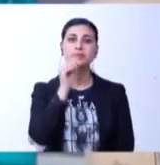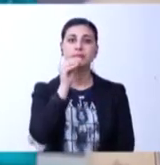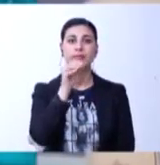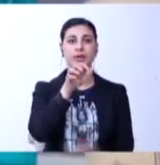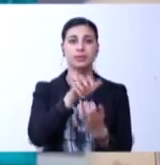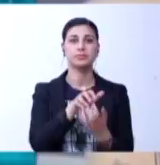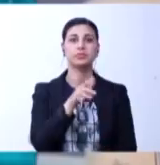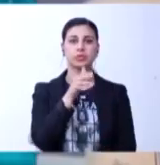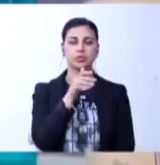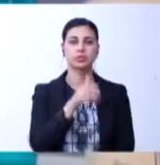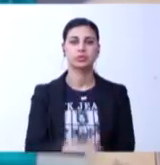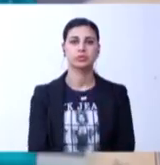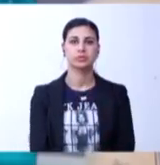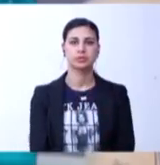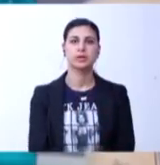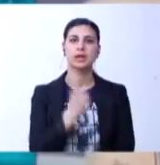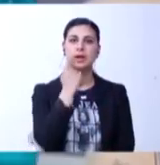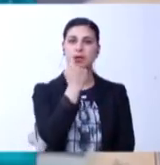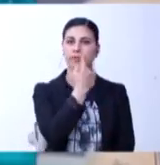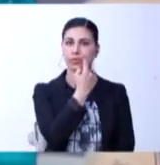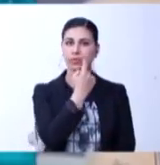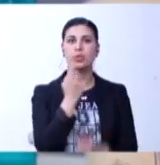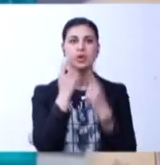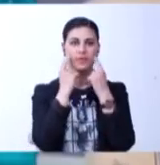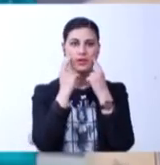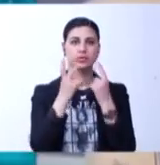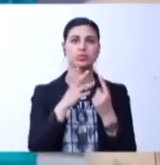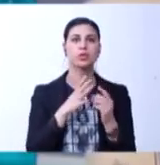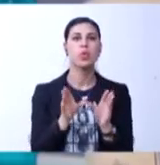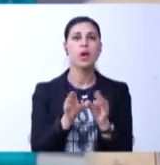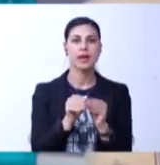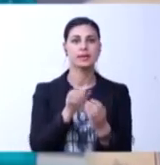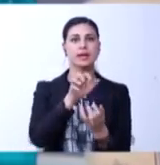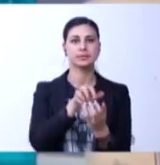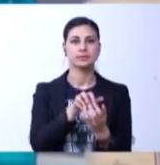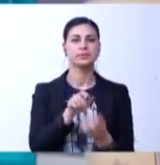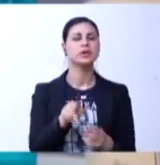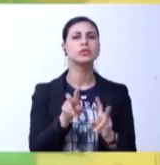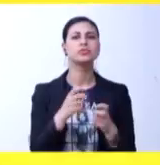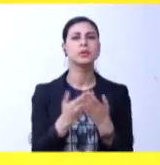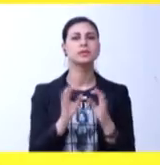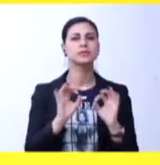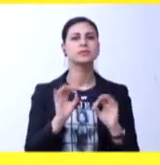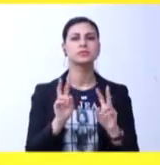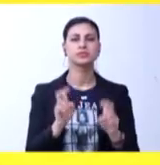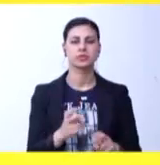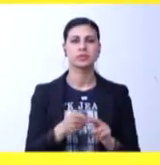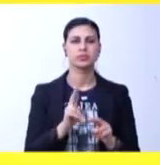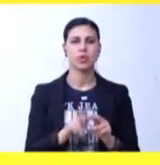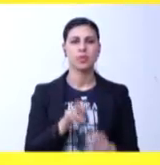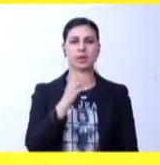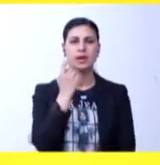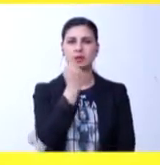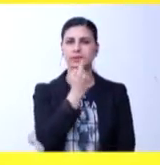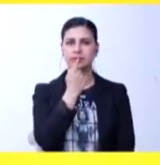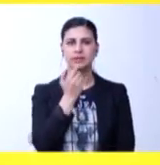დროს ფრონტალური და გვერდითი კბილები აუცილებლად უნდა ეხებოდეს ერთმანეთს. ანუ ეს რას ნიშნავს გითხარით? იმიტომ რომ ფრონტალური